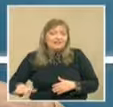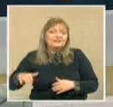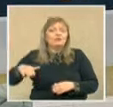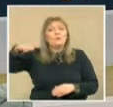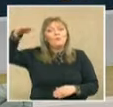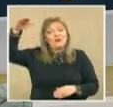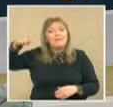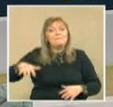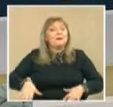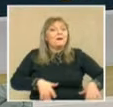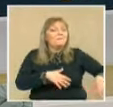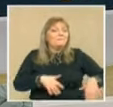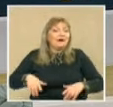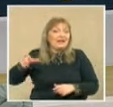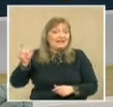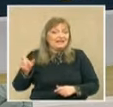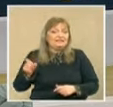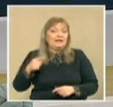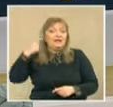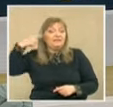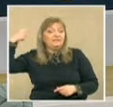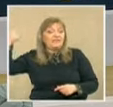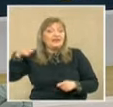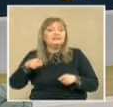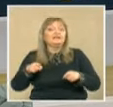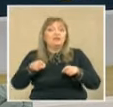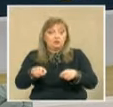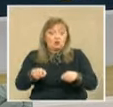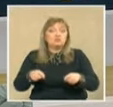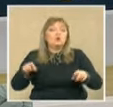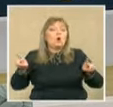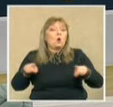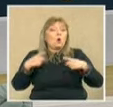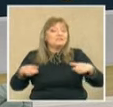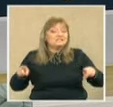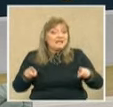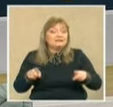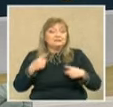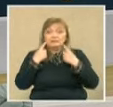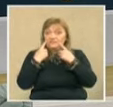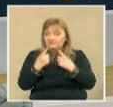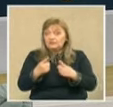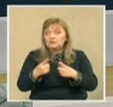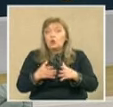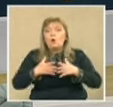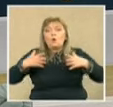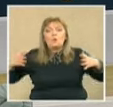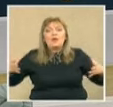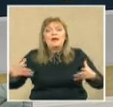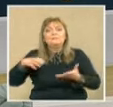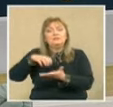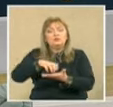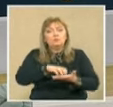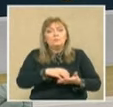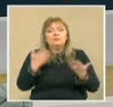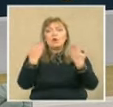Да, точно така. Идеята на гала концерта е да покажем големите формации на училището. Много отдавна сме разбрали,